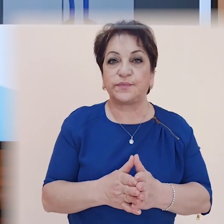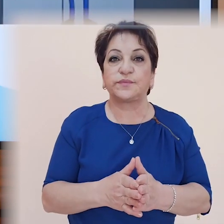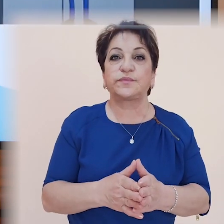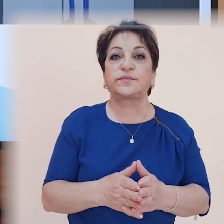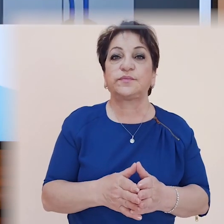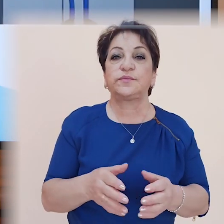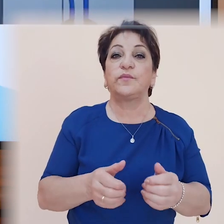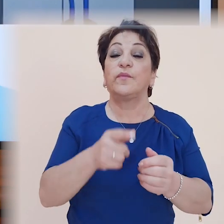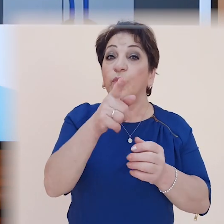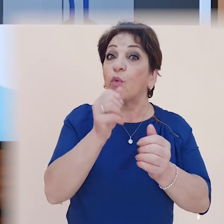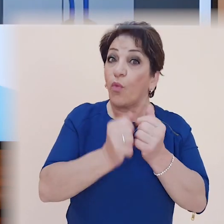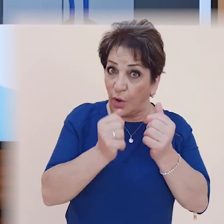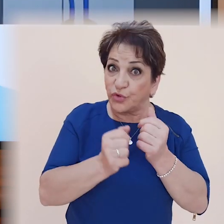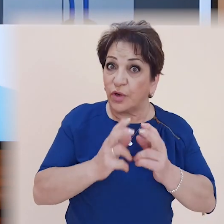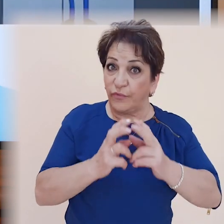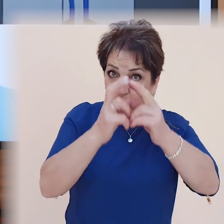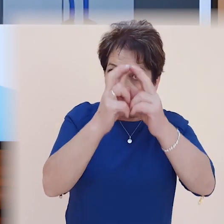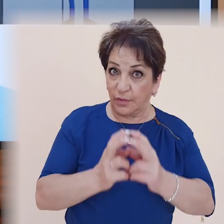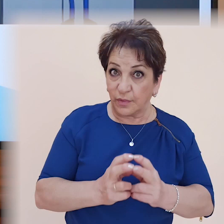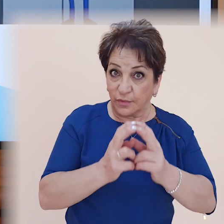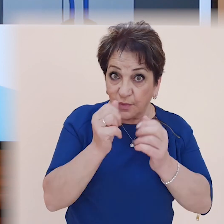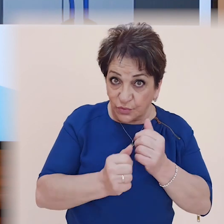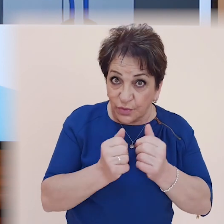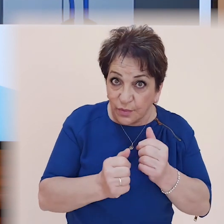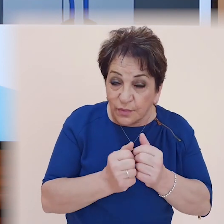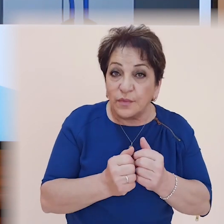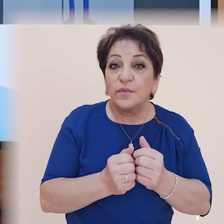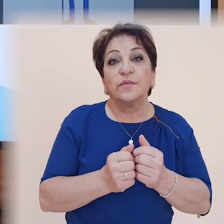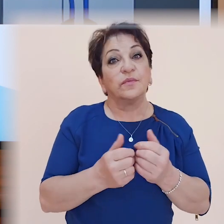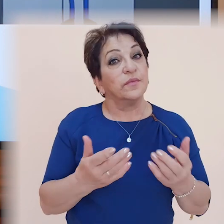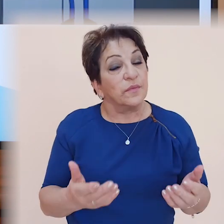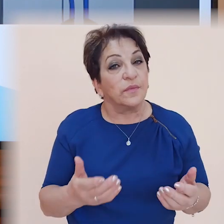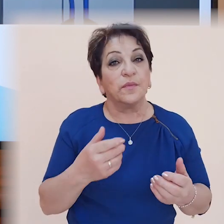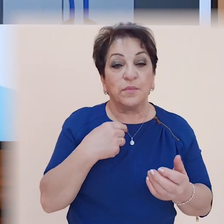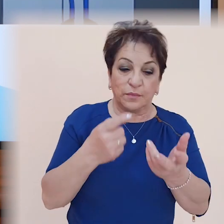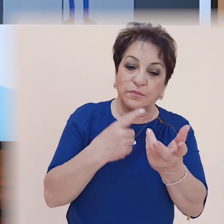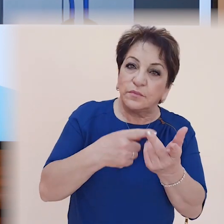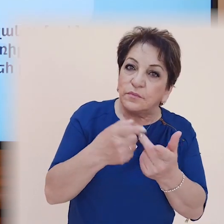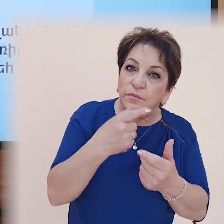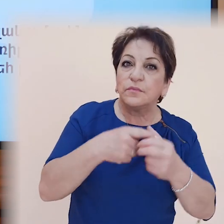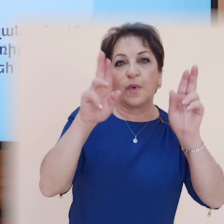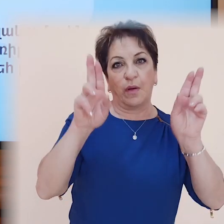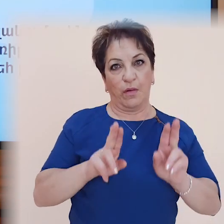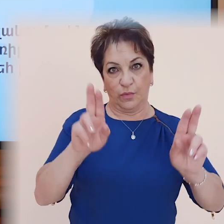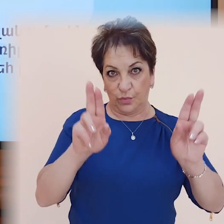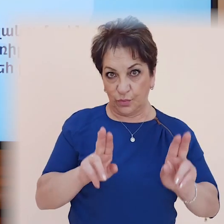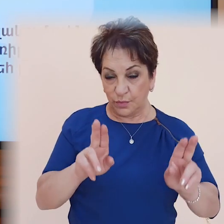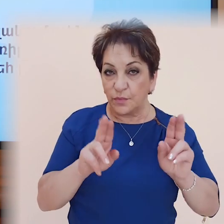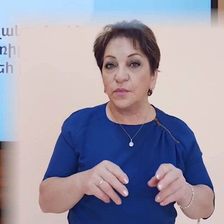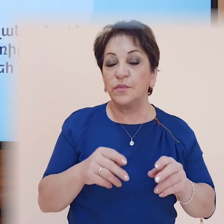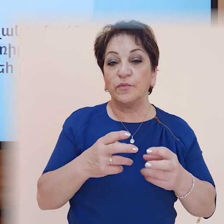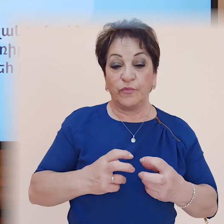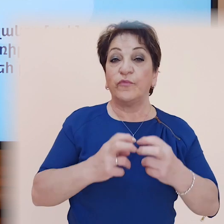Հաճախ ես օգտվում վերելակից։ եկեք թվարկենք մի քանի կանոն։